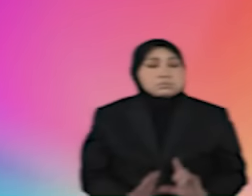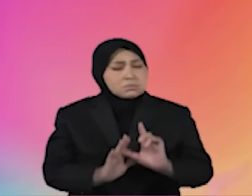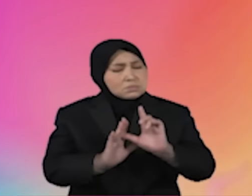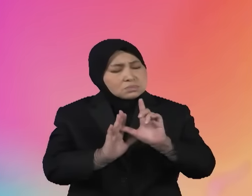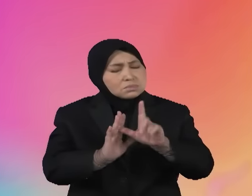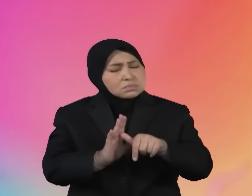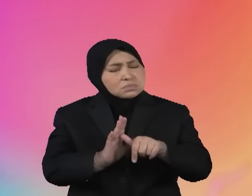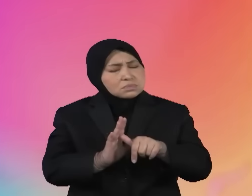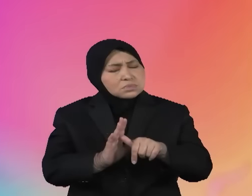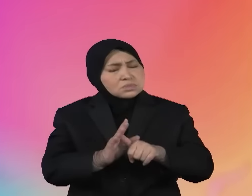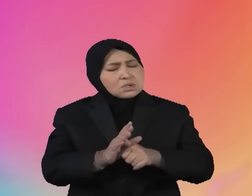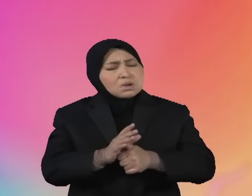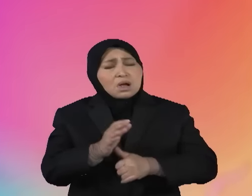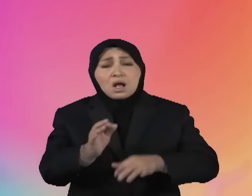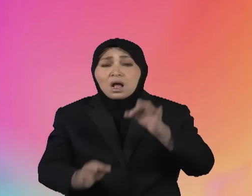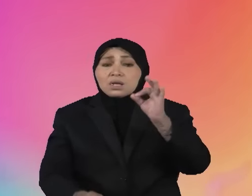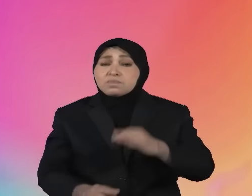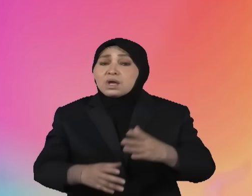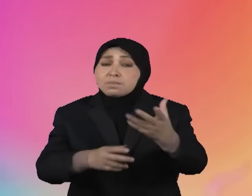فإن عثر على